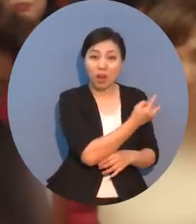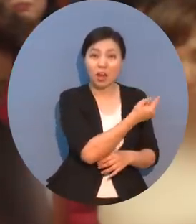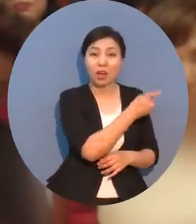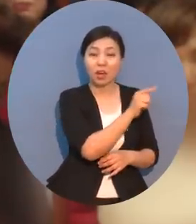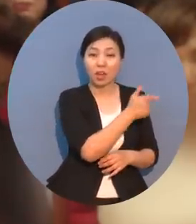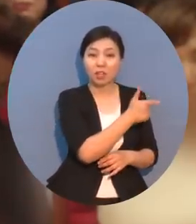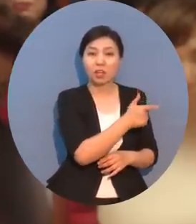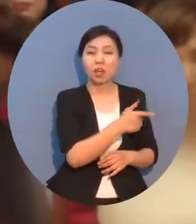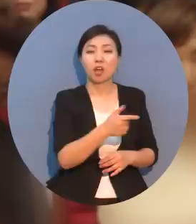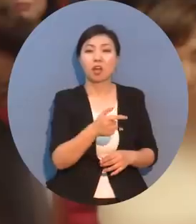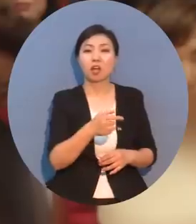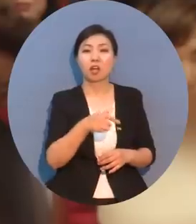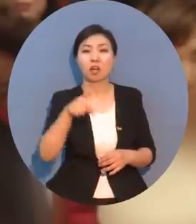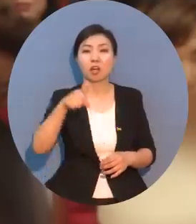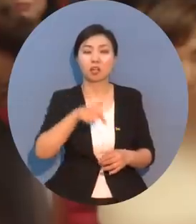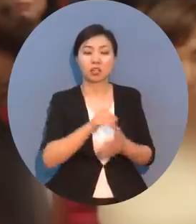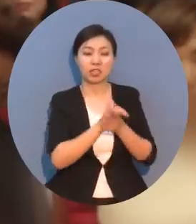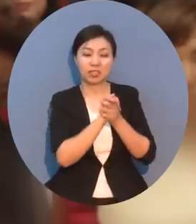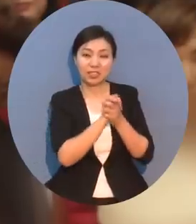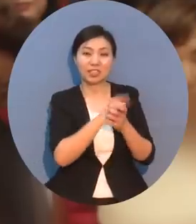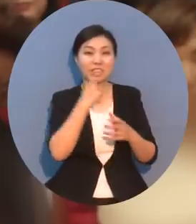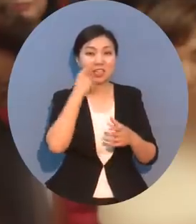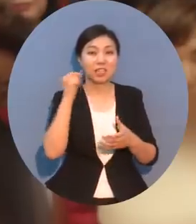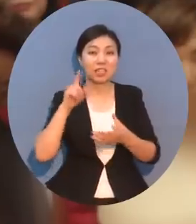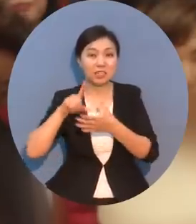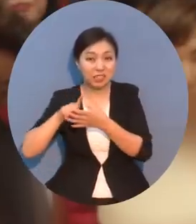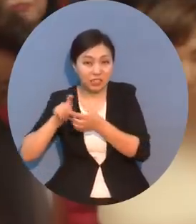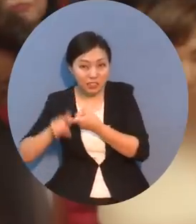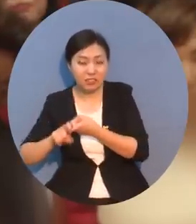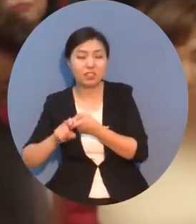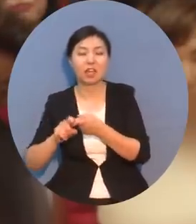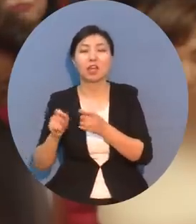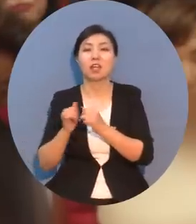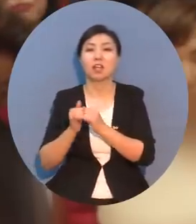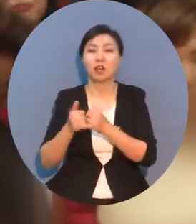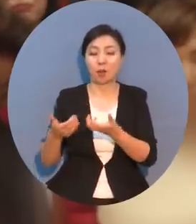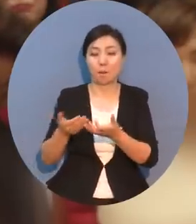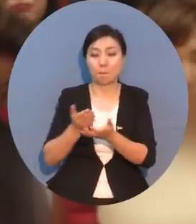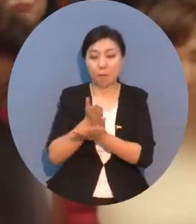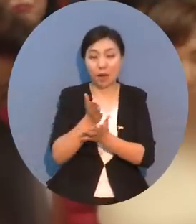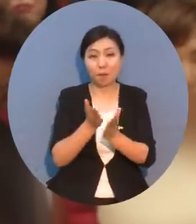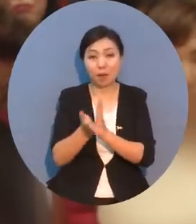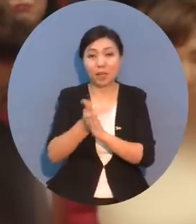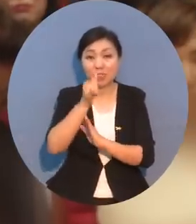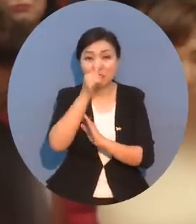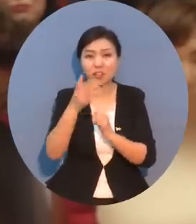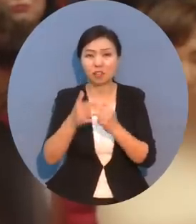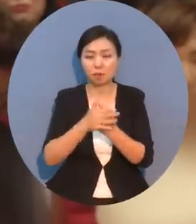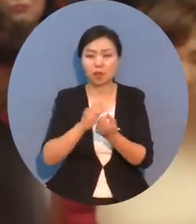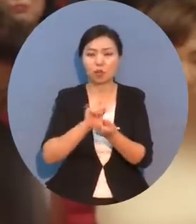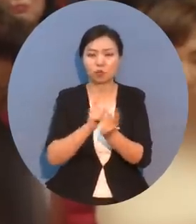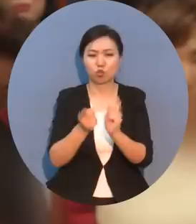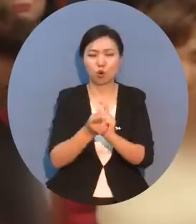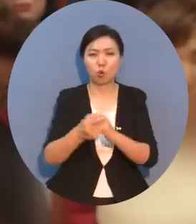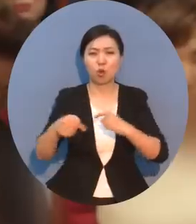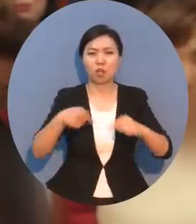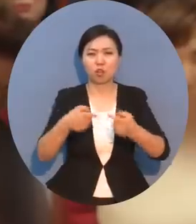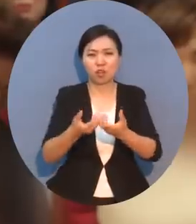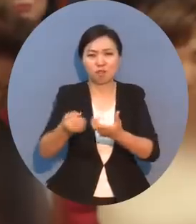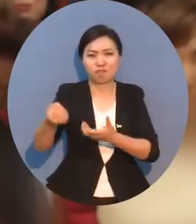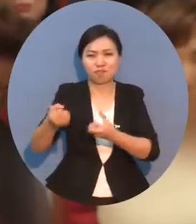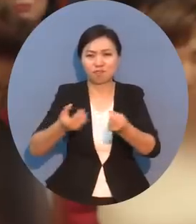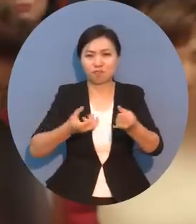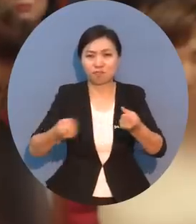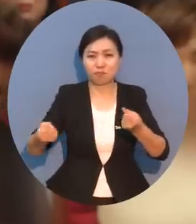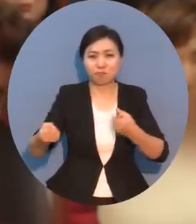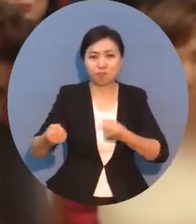같은 경우에도 주아파가 있었다시피 또 친일파도 있었고 그래서 이런 것들에서 보면 이제 붕당도 있었고